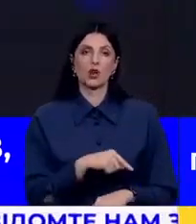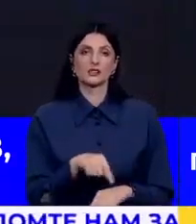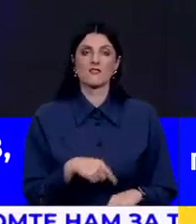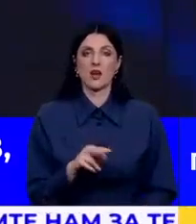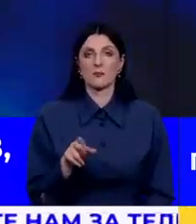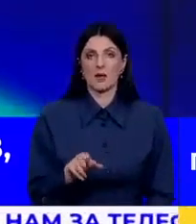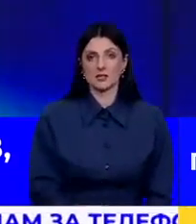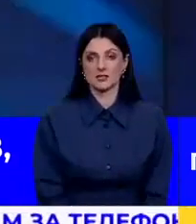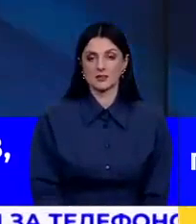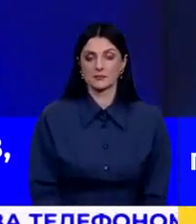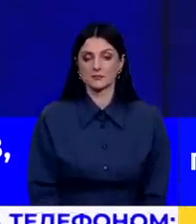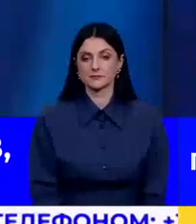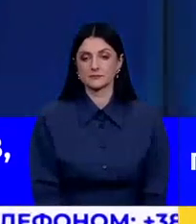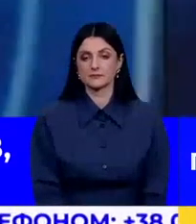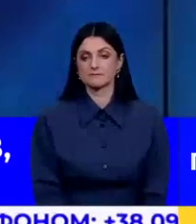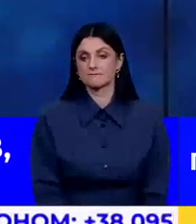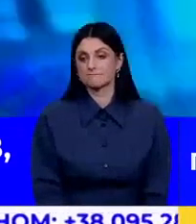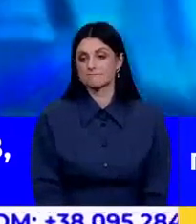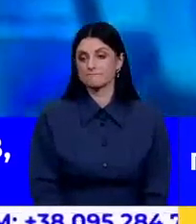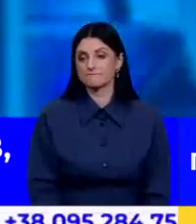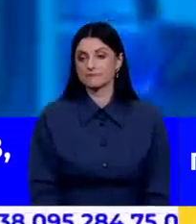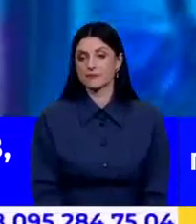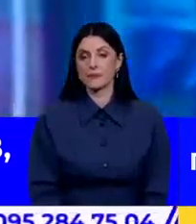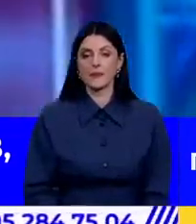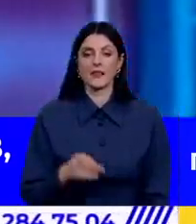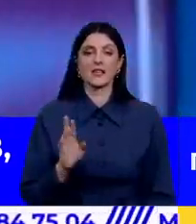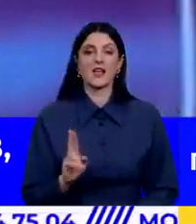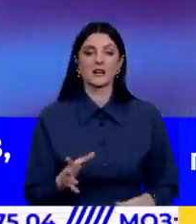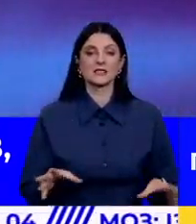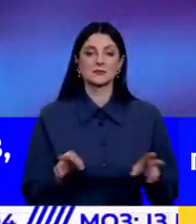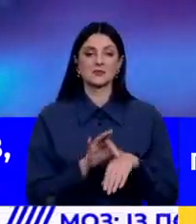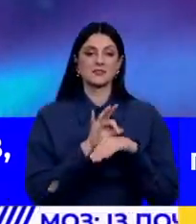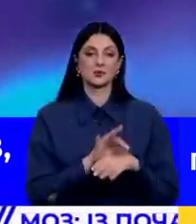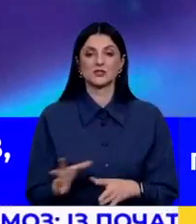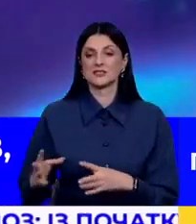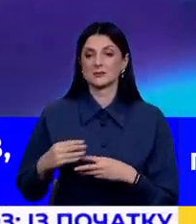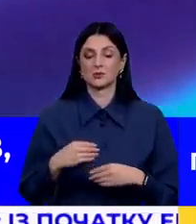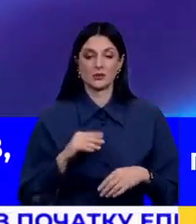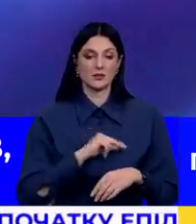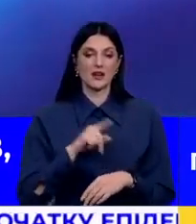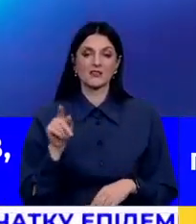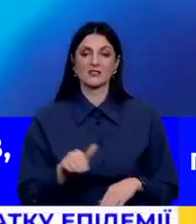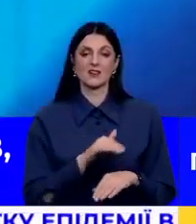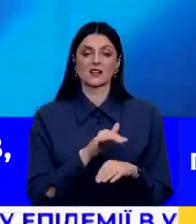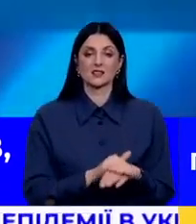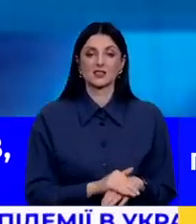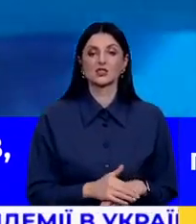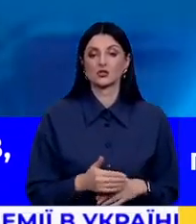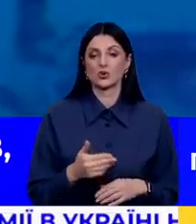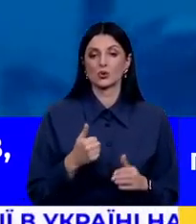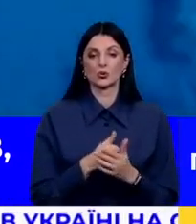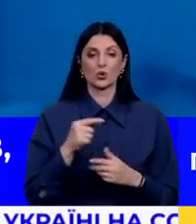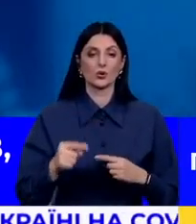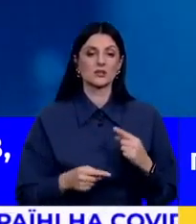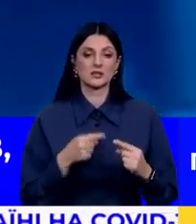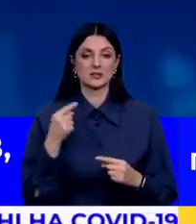пятница, понимаете? Андрію, я вам, до речі, дякую, ви можете як співведучий зі мною попрацювати, тому що ви фактично підвели от, до